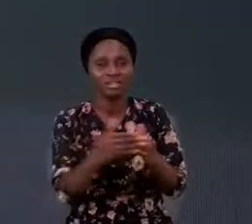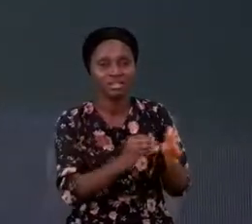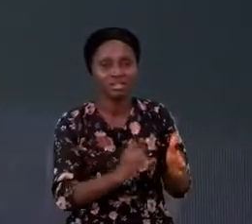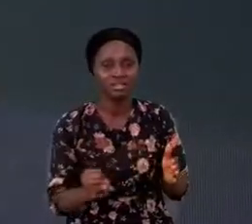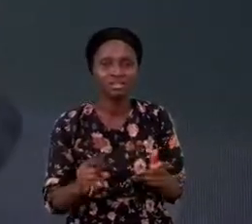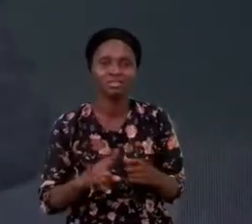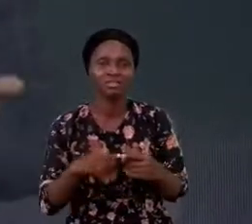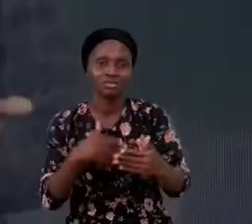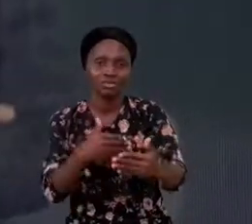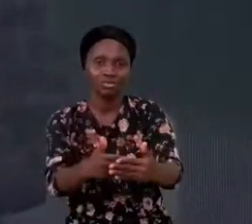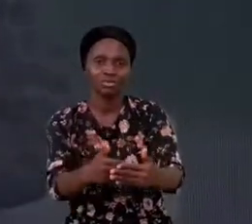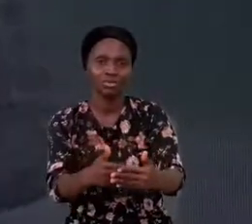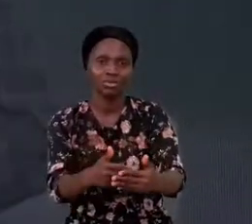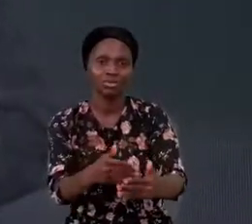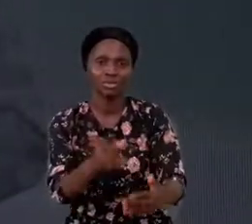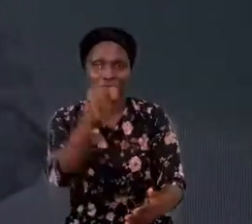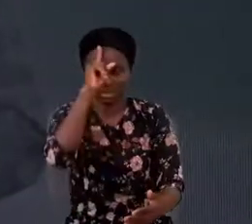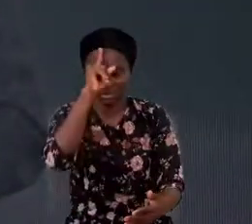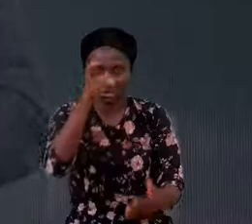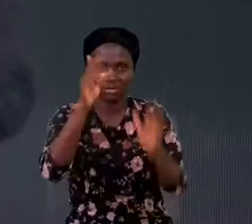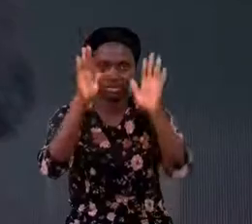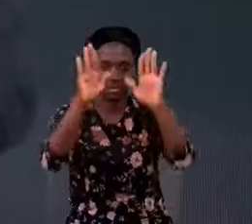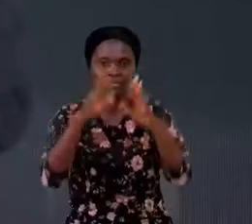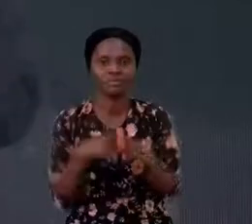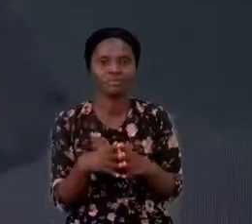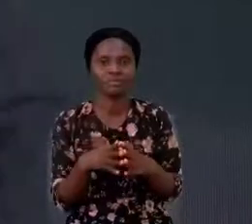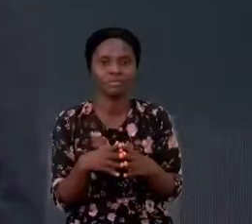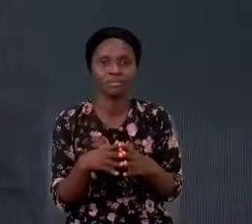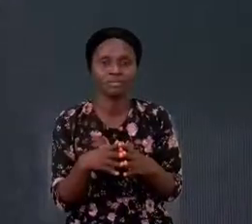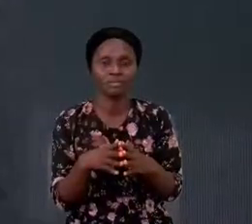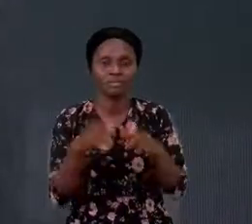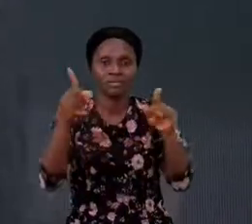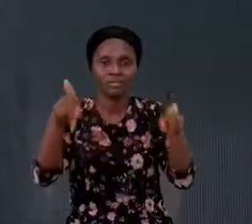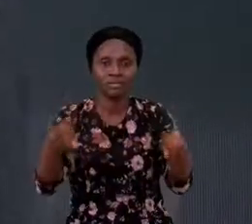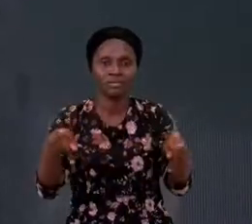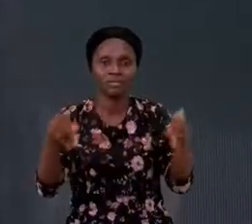Philippiens 4, verset 7. Philippiens 4, 7.